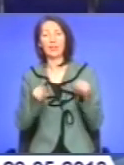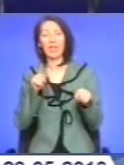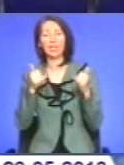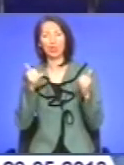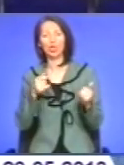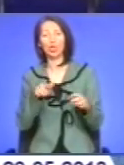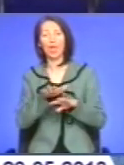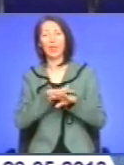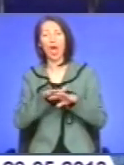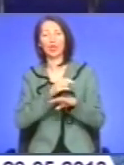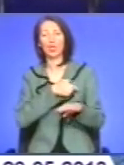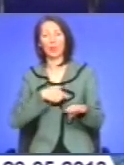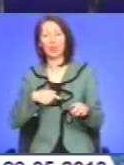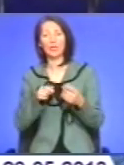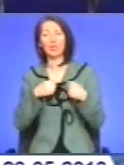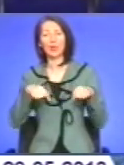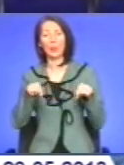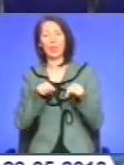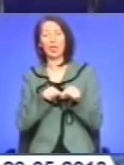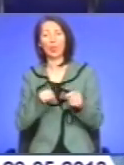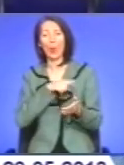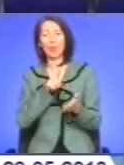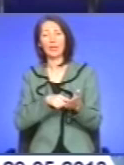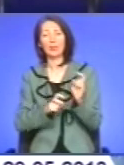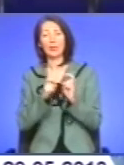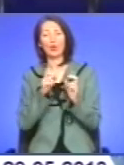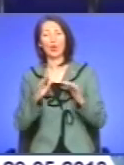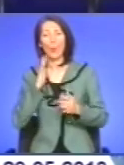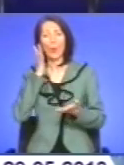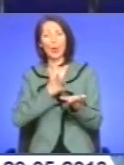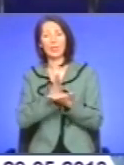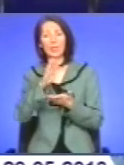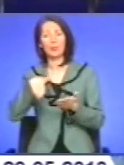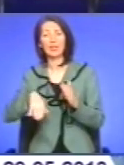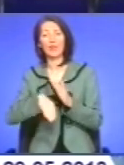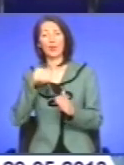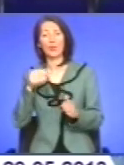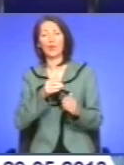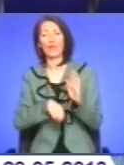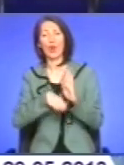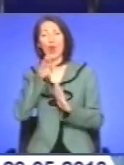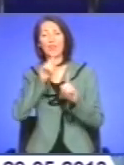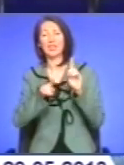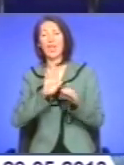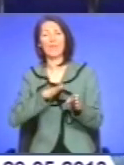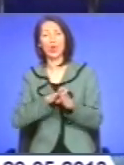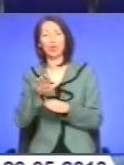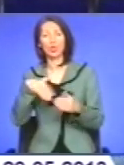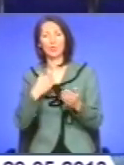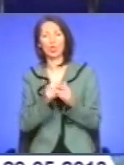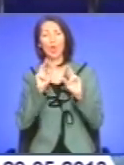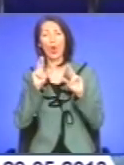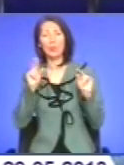депутати з Комітету з питань підприємницької політики після виборів до Верховної Ради не виконують своїх обіцянок – захищати